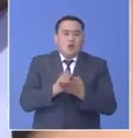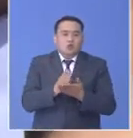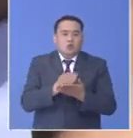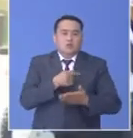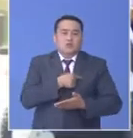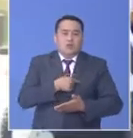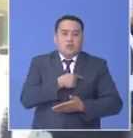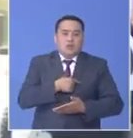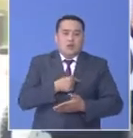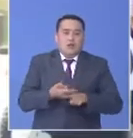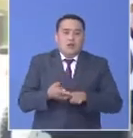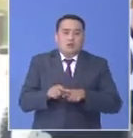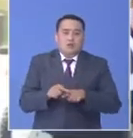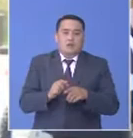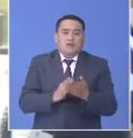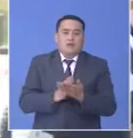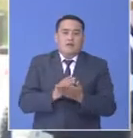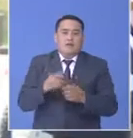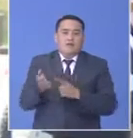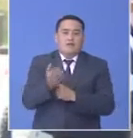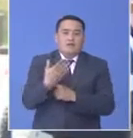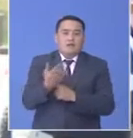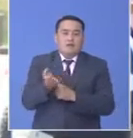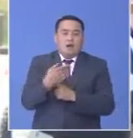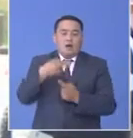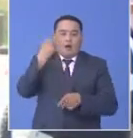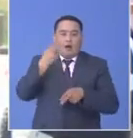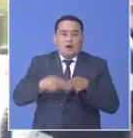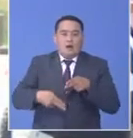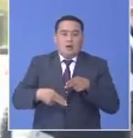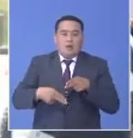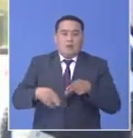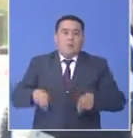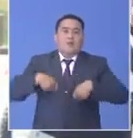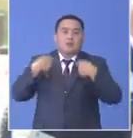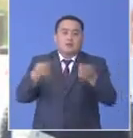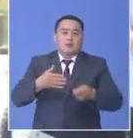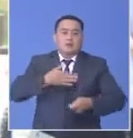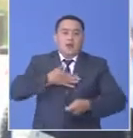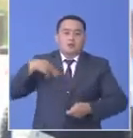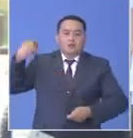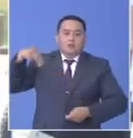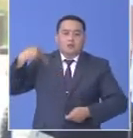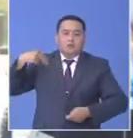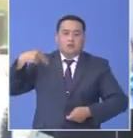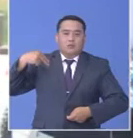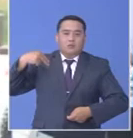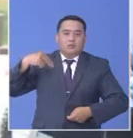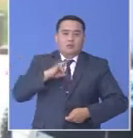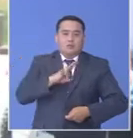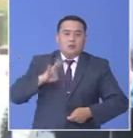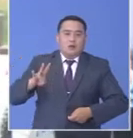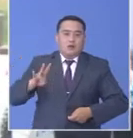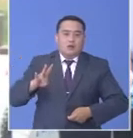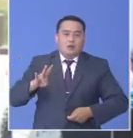тренеров. Этот флаг по окончании мотопробега мы передадим нашему президенту Руслану Абишевичу. Уже